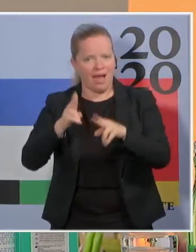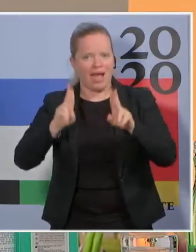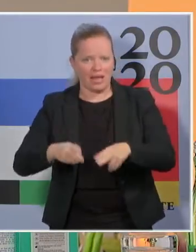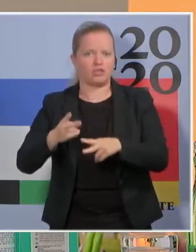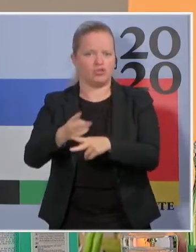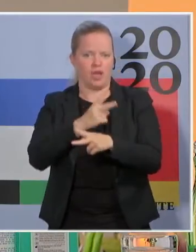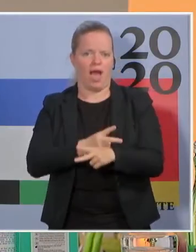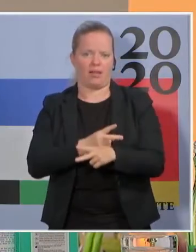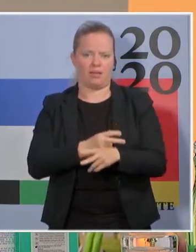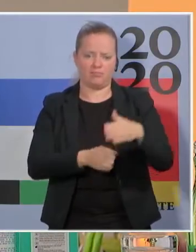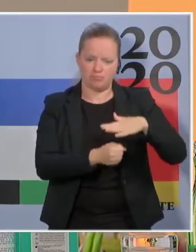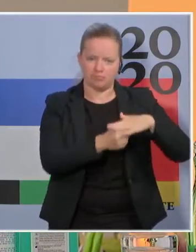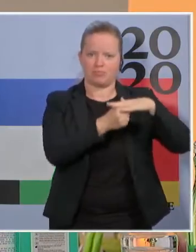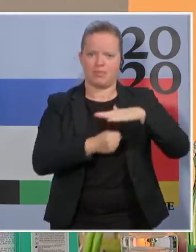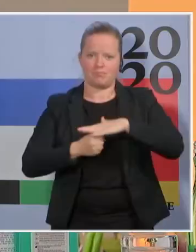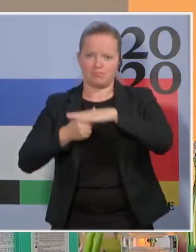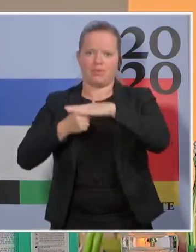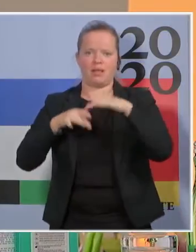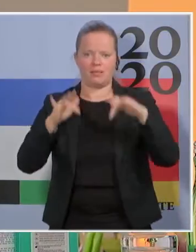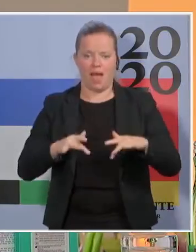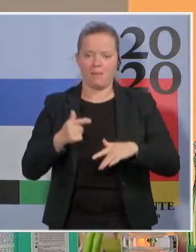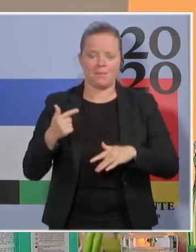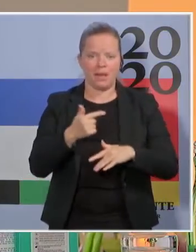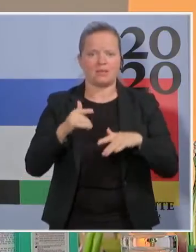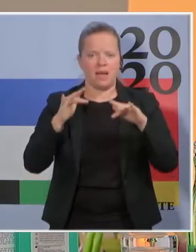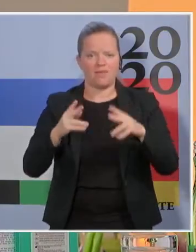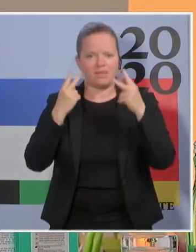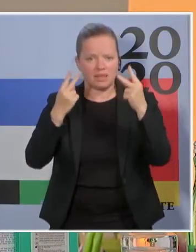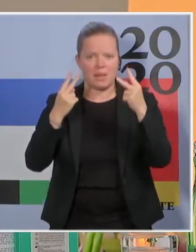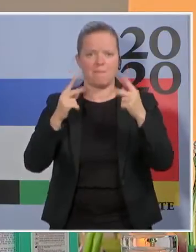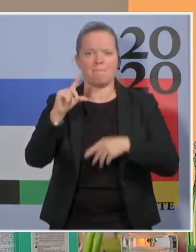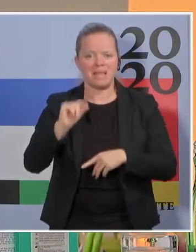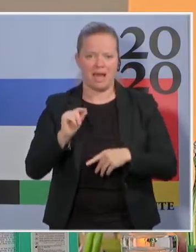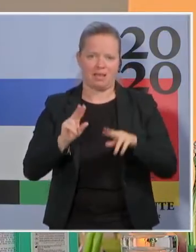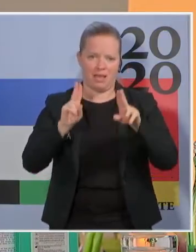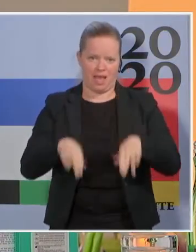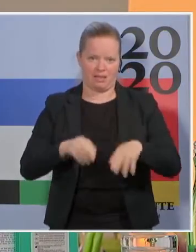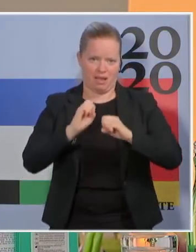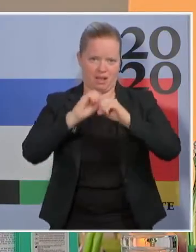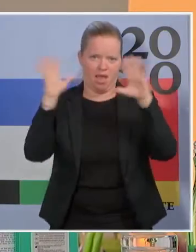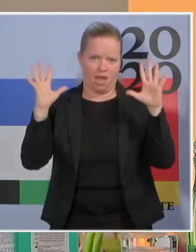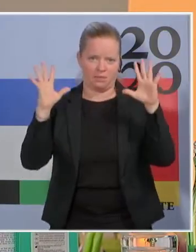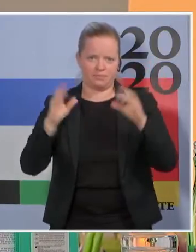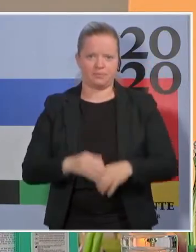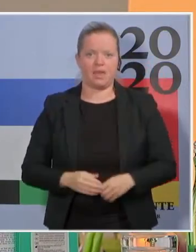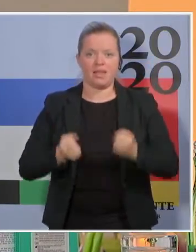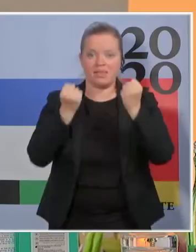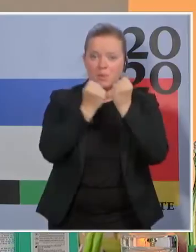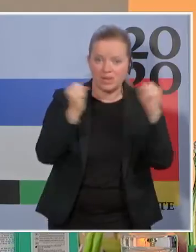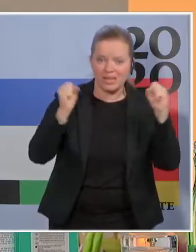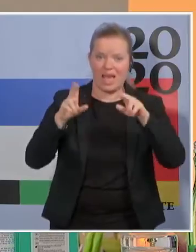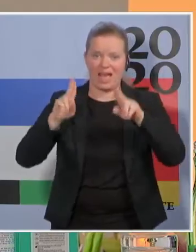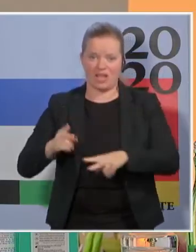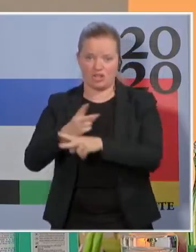beruht, mit klar definierten Minderheitenrechten. Demokratie und Rechtsstaat sind zwar nicht ausdrücklich